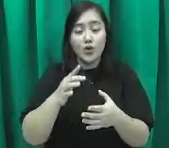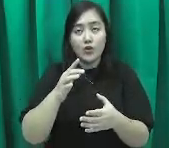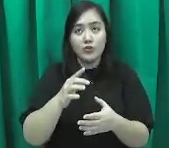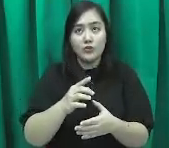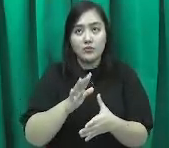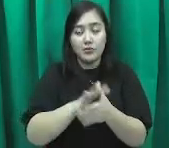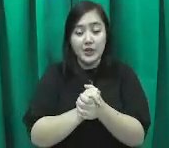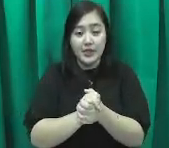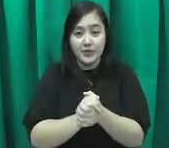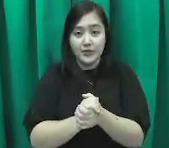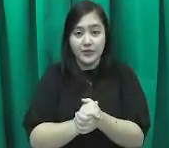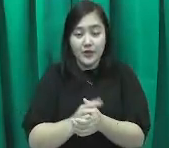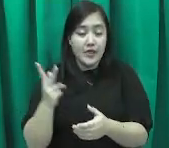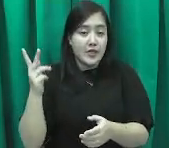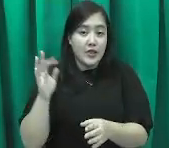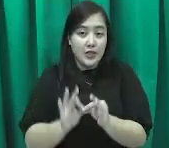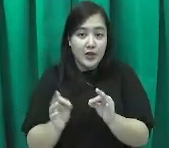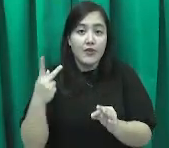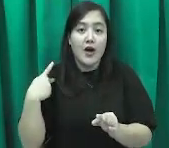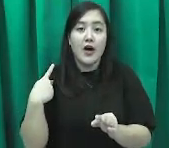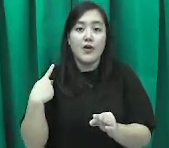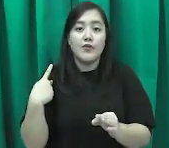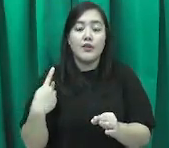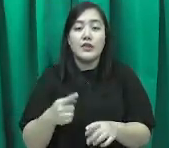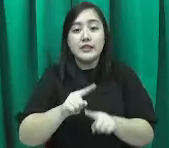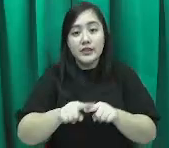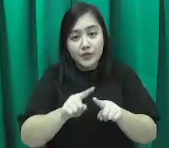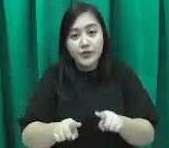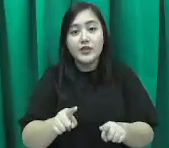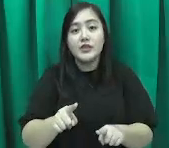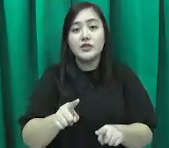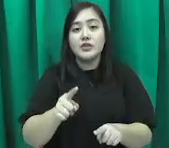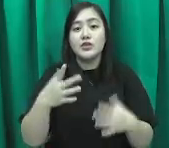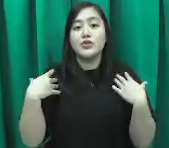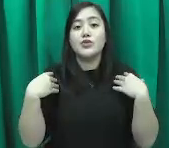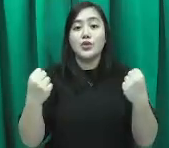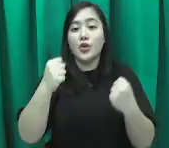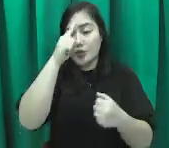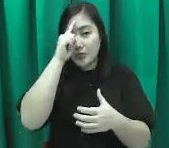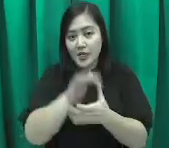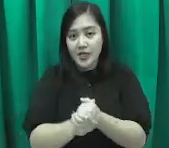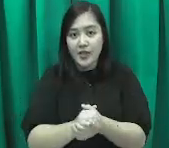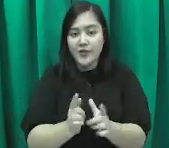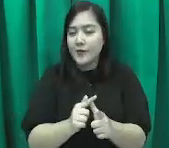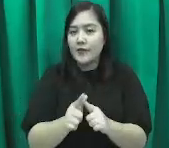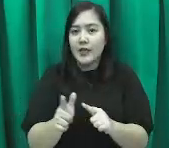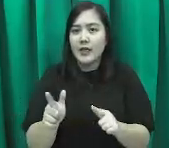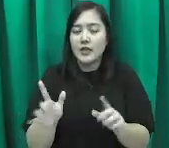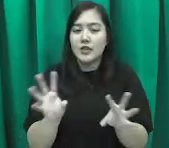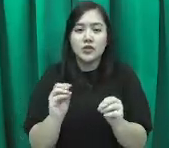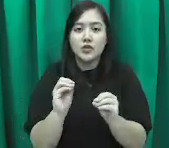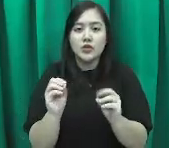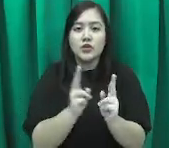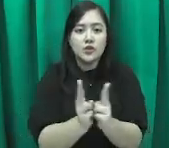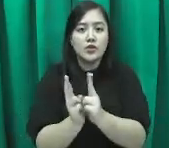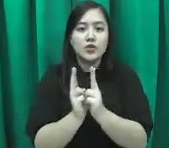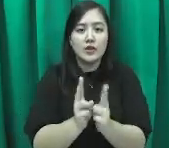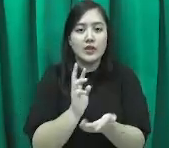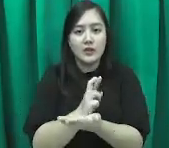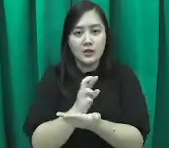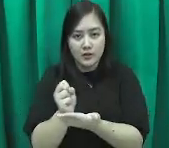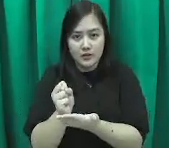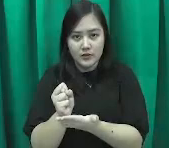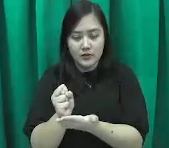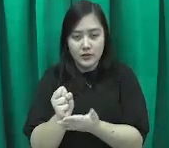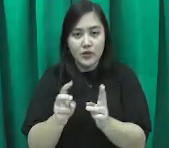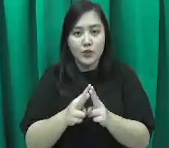mabubuo yung no completeness. Pagsasama natin, hindi magiging maganda. Kaya importante ang salita ng Diyos, meron